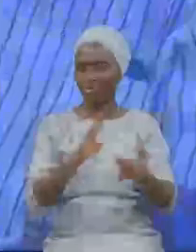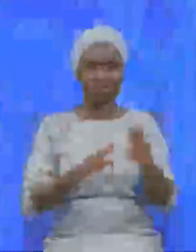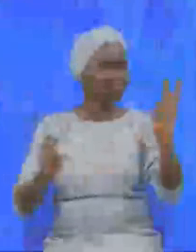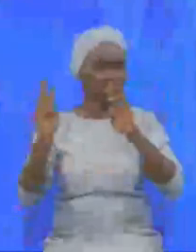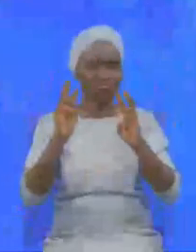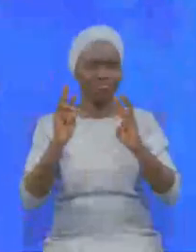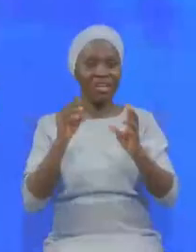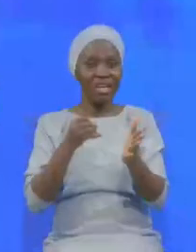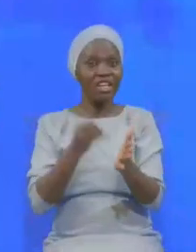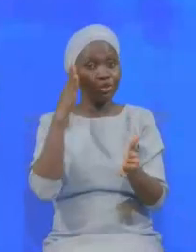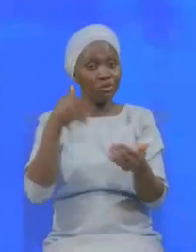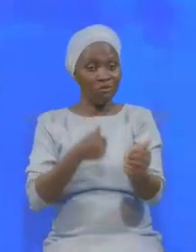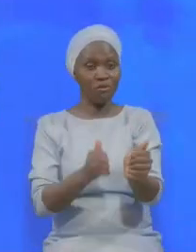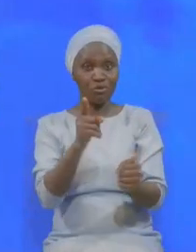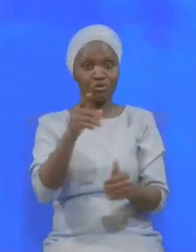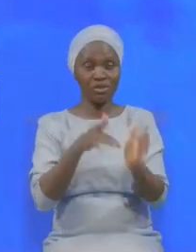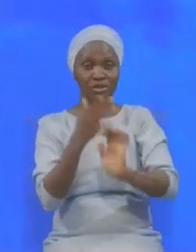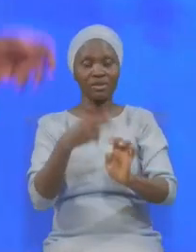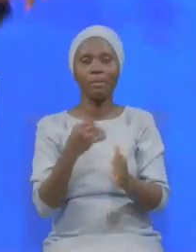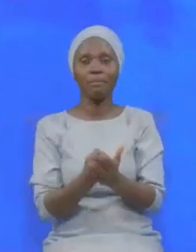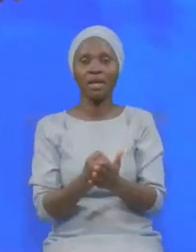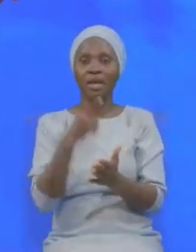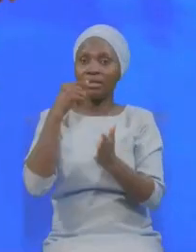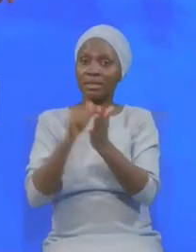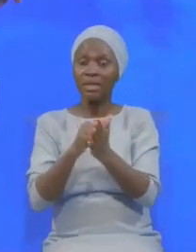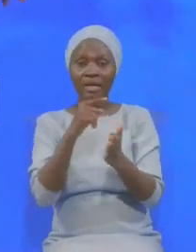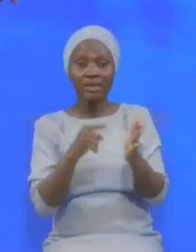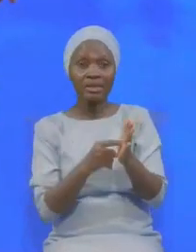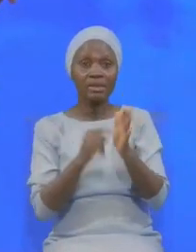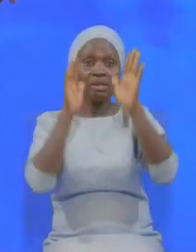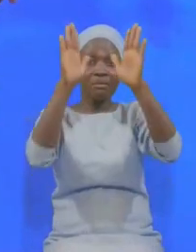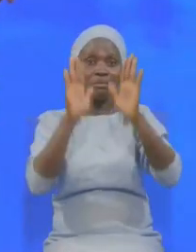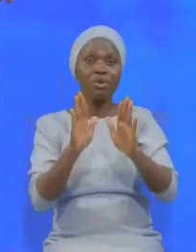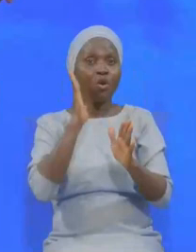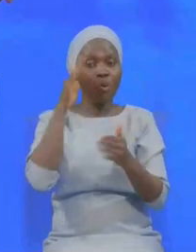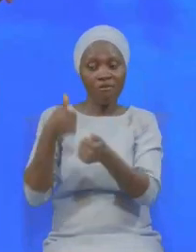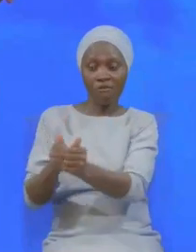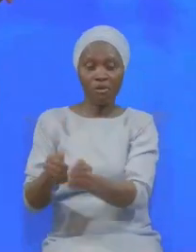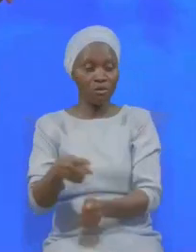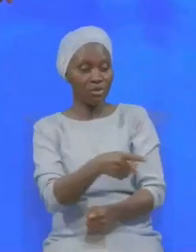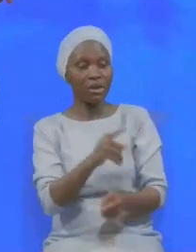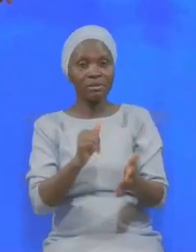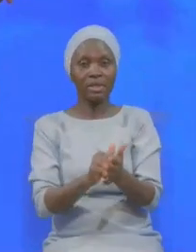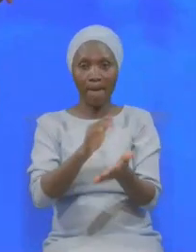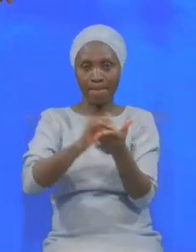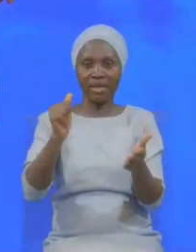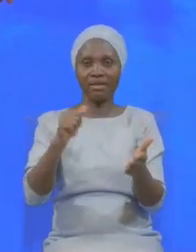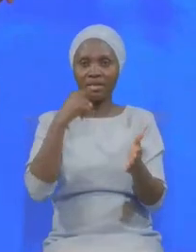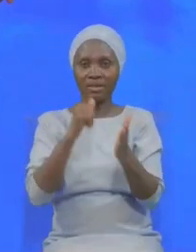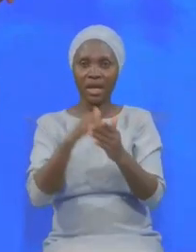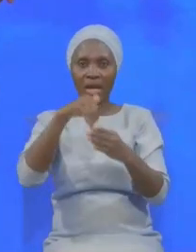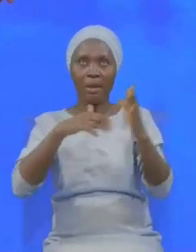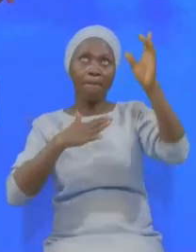accompagnera. Voici les miracles qui accompagneront ceux qui auront cru. En mon nom, ils chasseront les